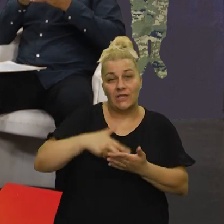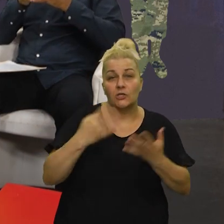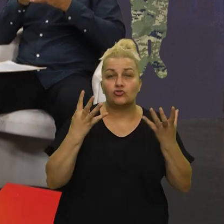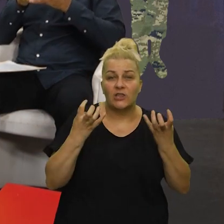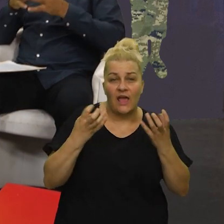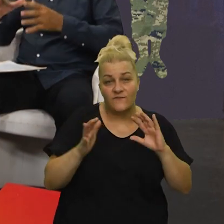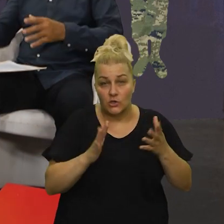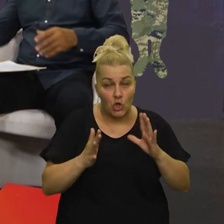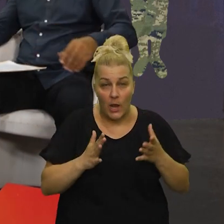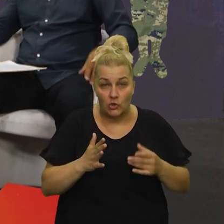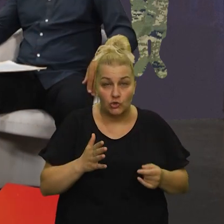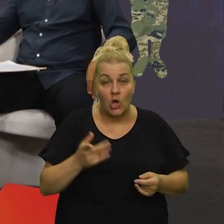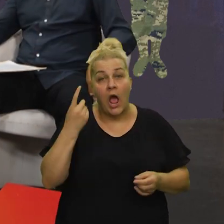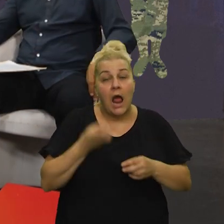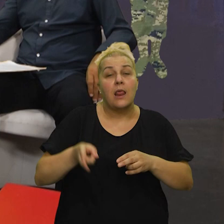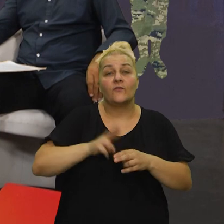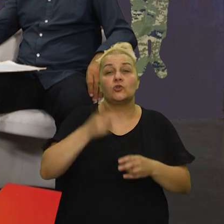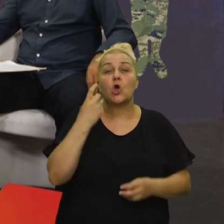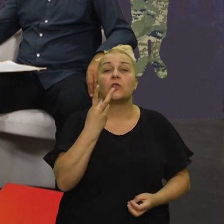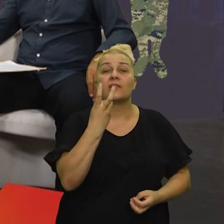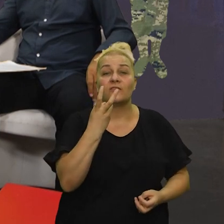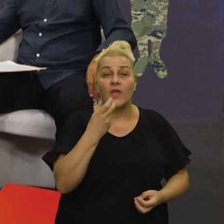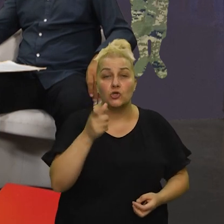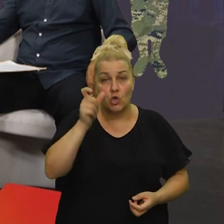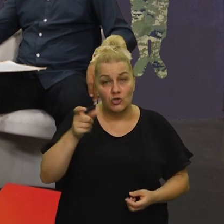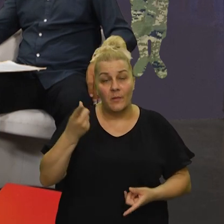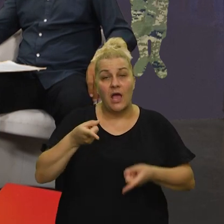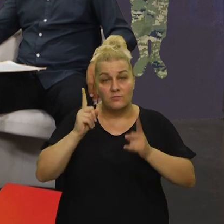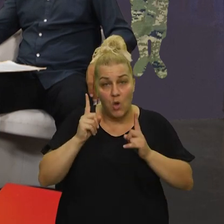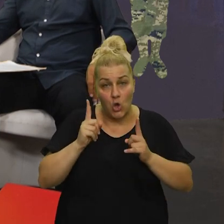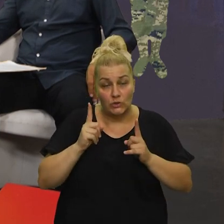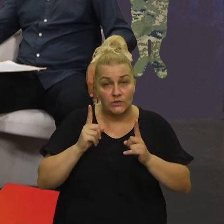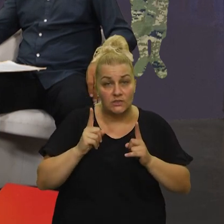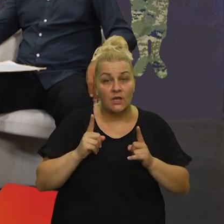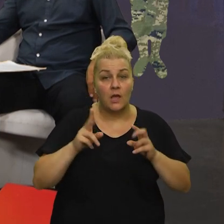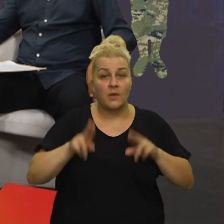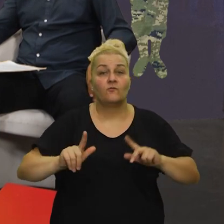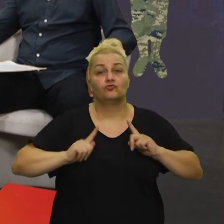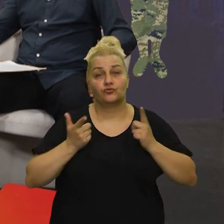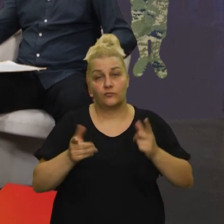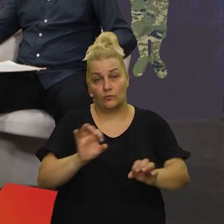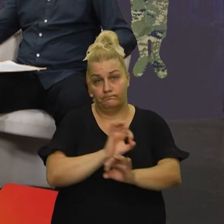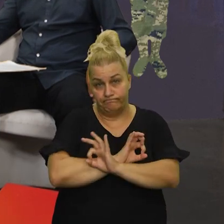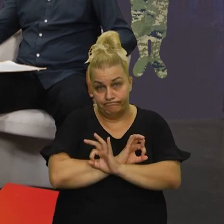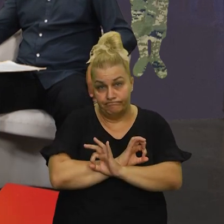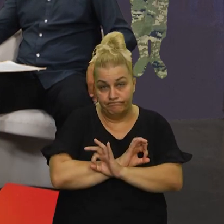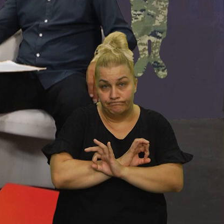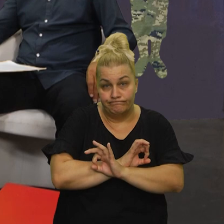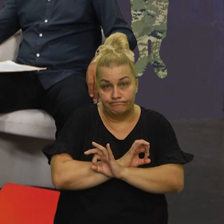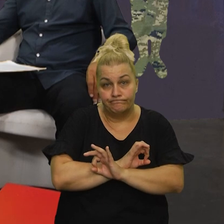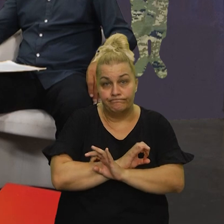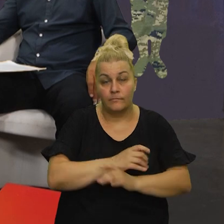i nešto, ali nažalost više od 200 Imoćana je dalo život na oltar domovine.